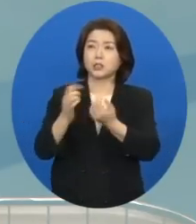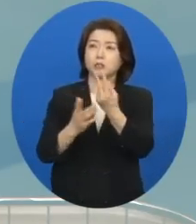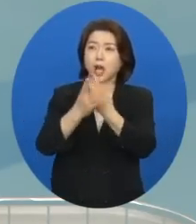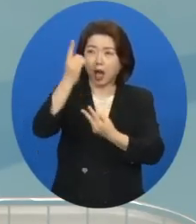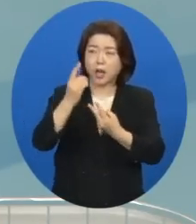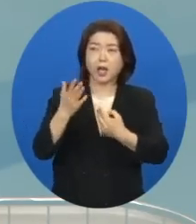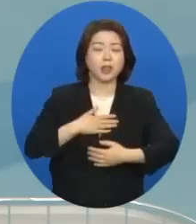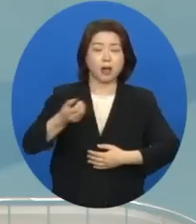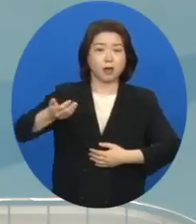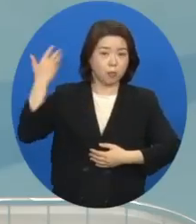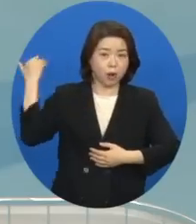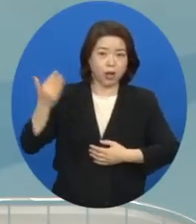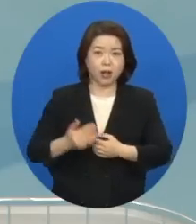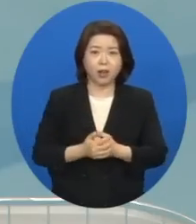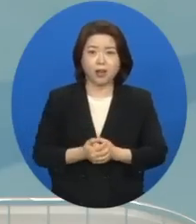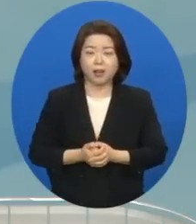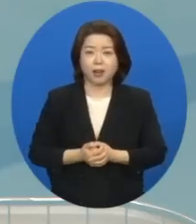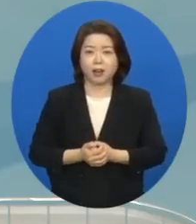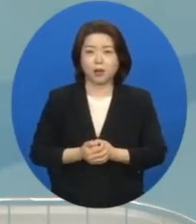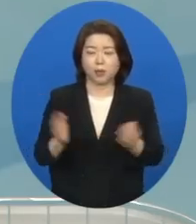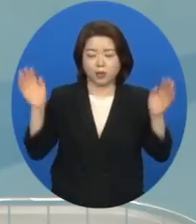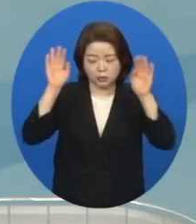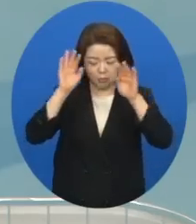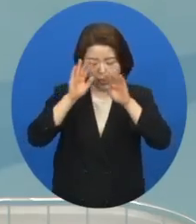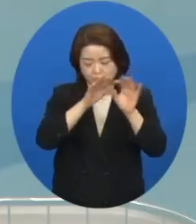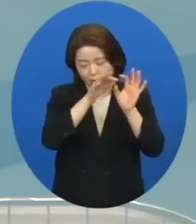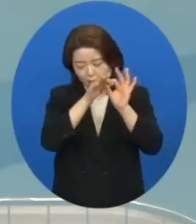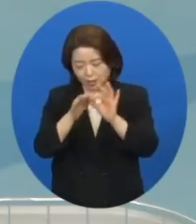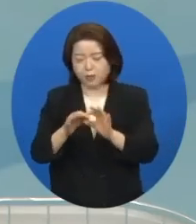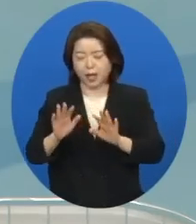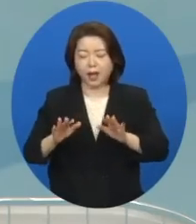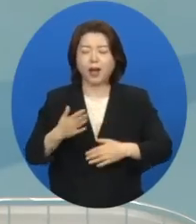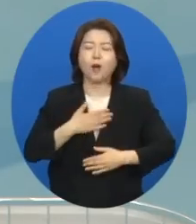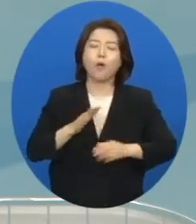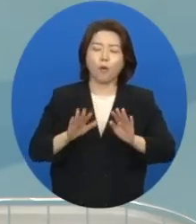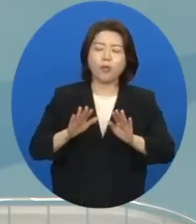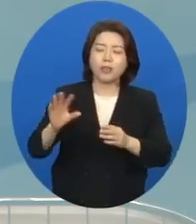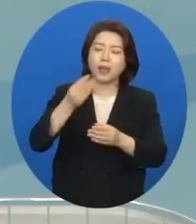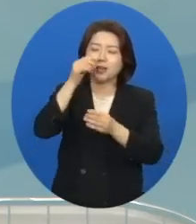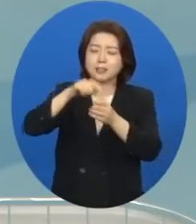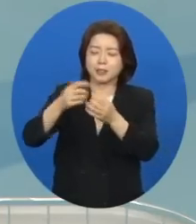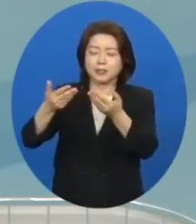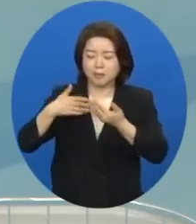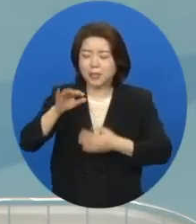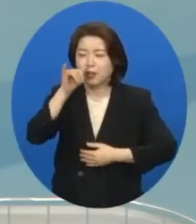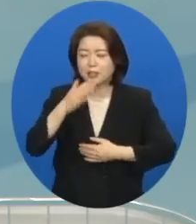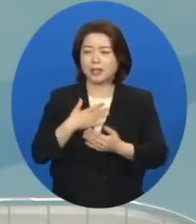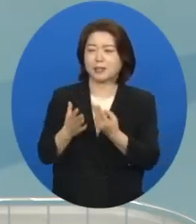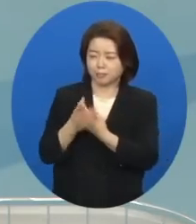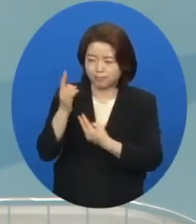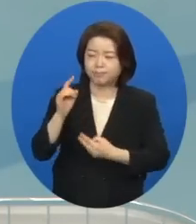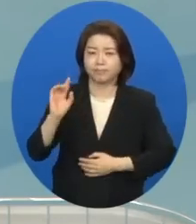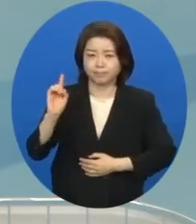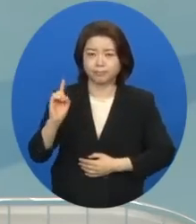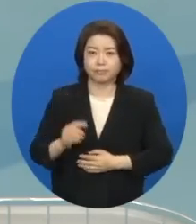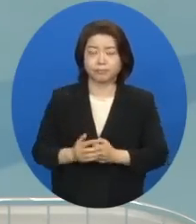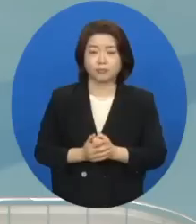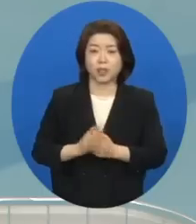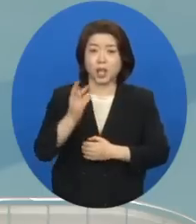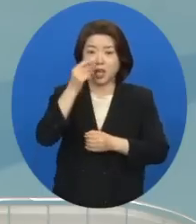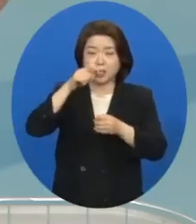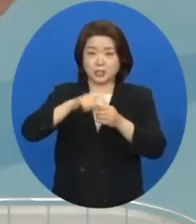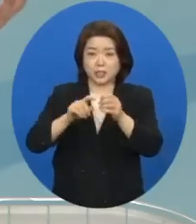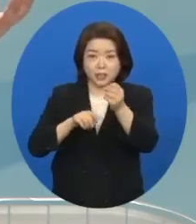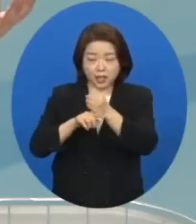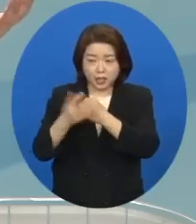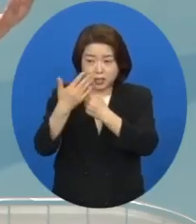오늘 밤까지 내내 생각나요. 성찬 받았지. 오늘 내가 성찬 받았어. 그건 성찬의 은혜가